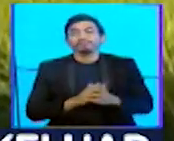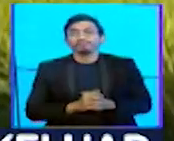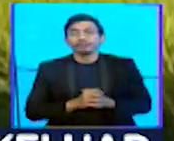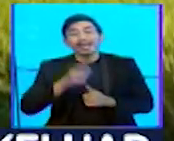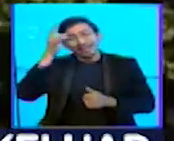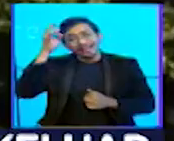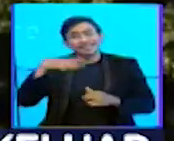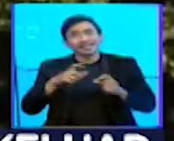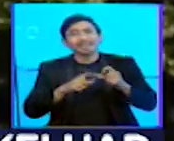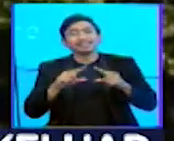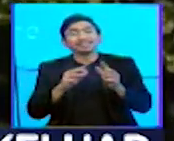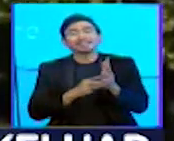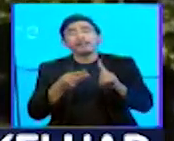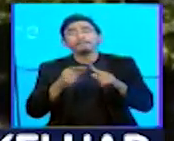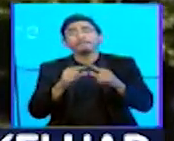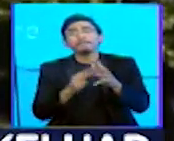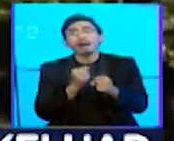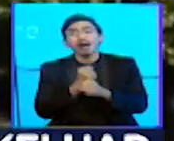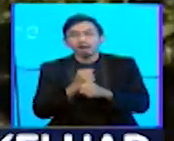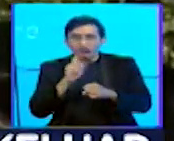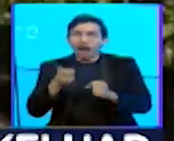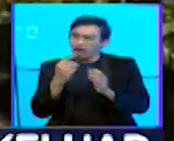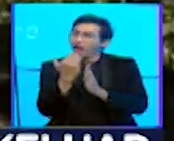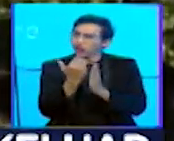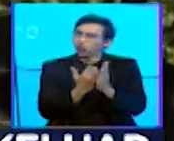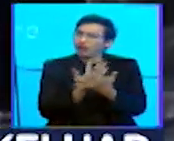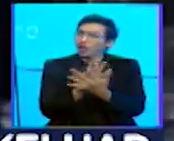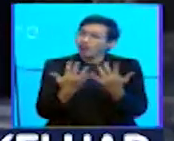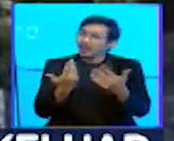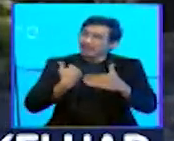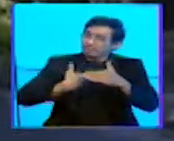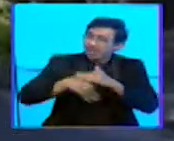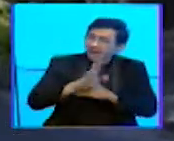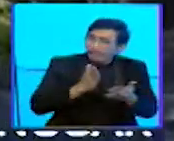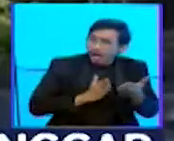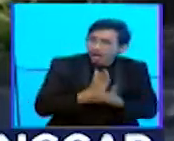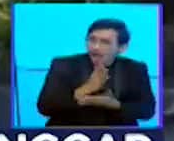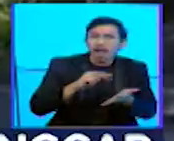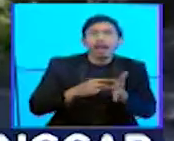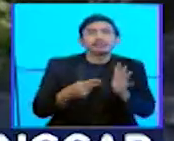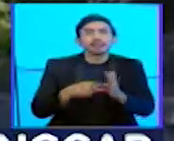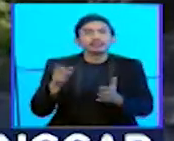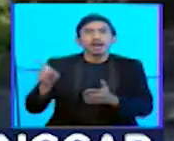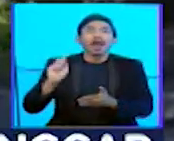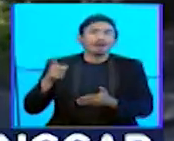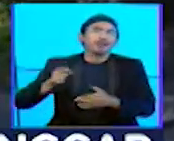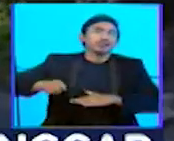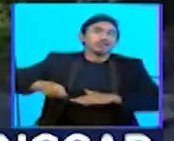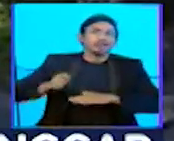Sambangan Buleleng terdapat aturan jika warga melanggar catur berata penyepian, maka pecalang akan memberikan sanksi atas pelanggaran